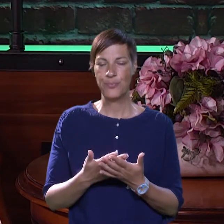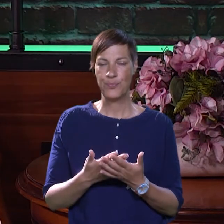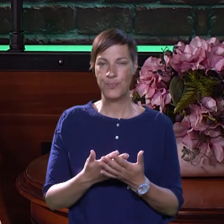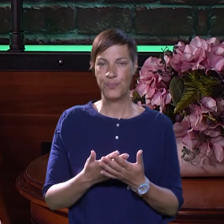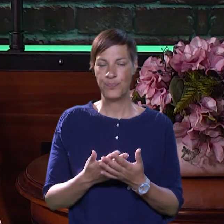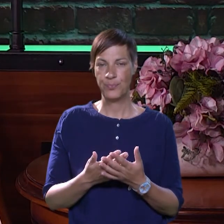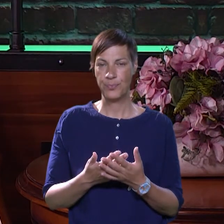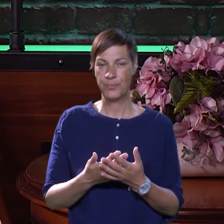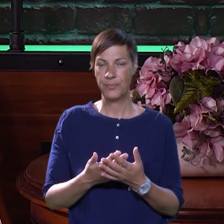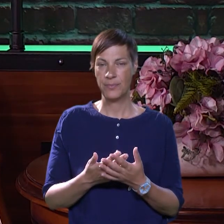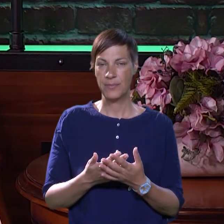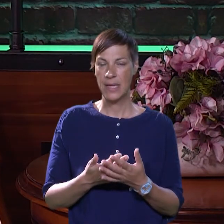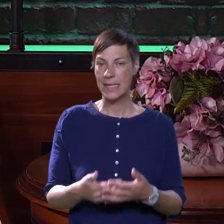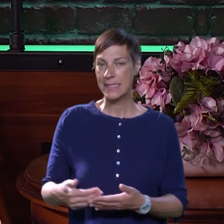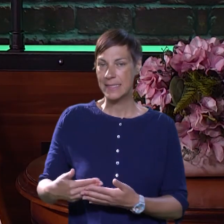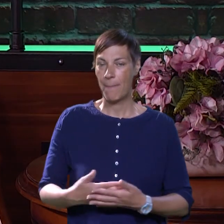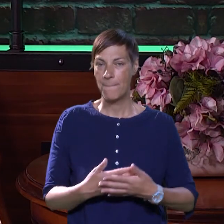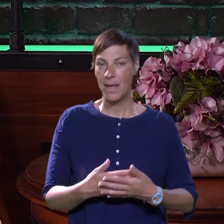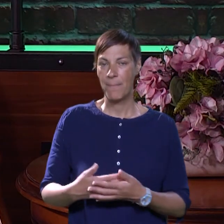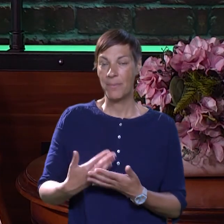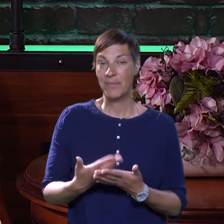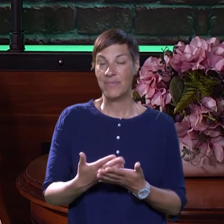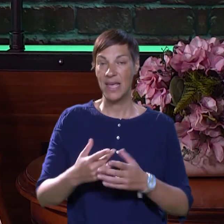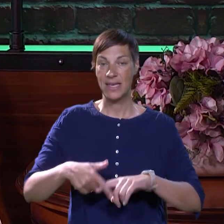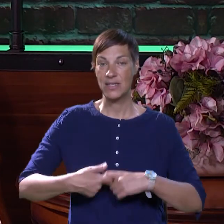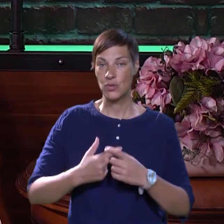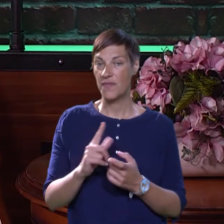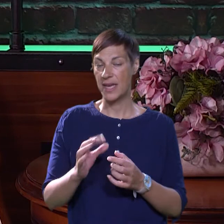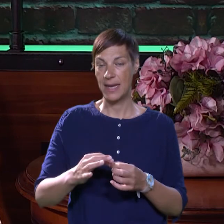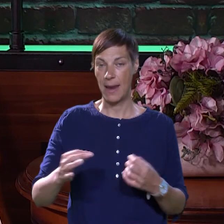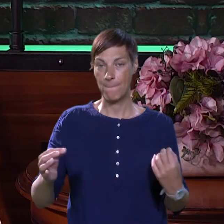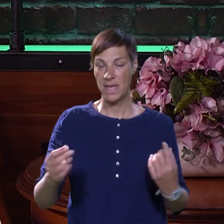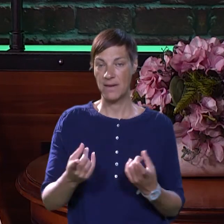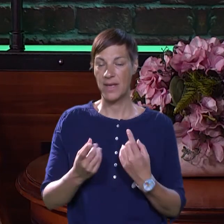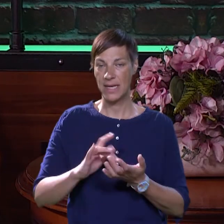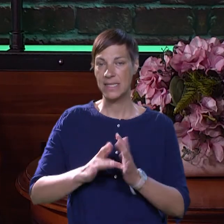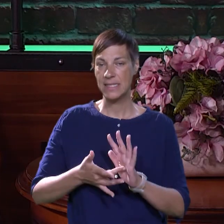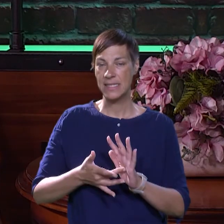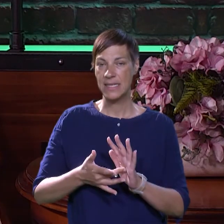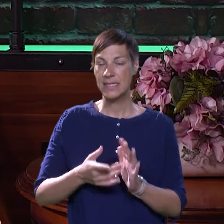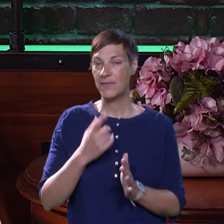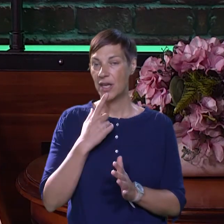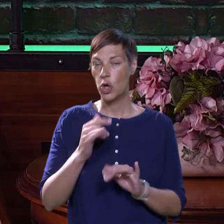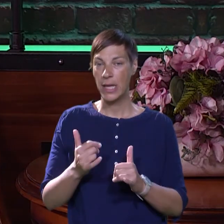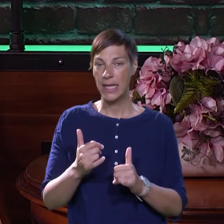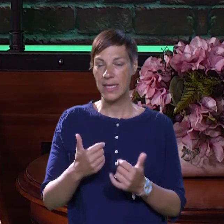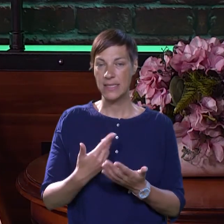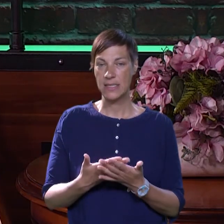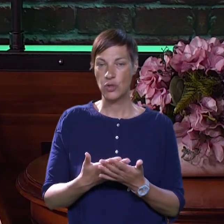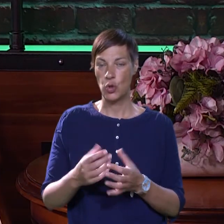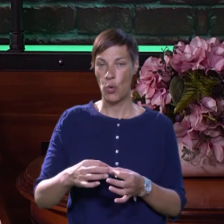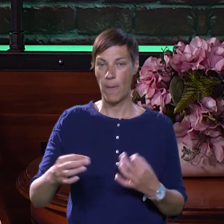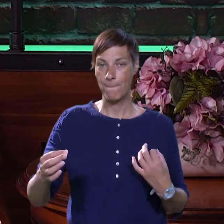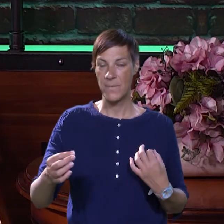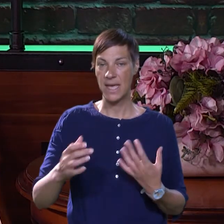dakle, sa bebama. Dakle, neke su stvari nemjerljive, ali za sve ove koje jesu, dakle,